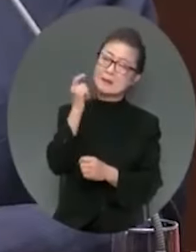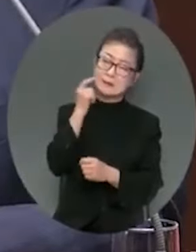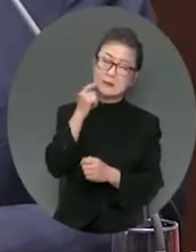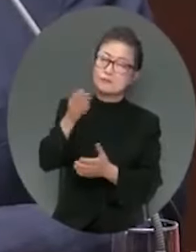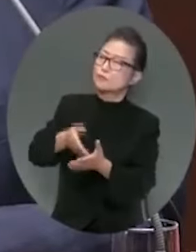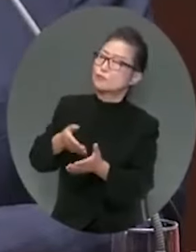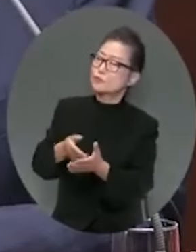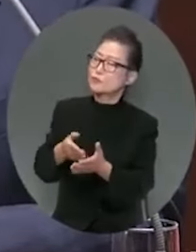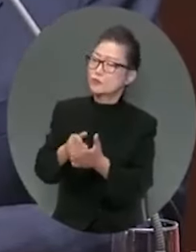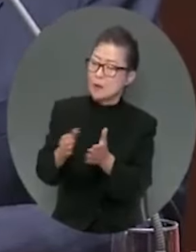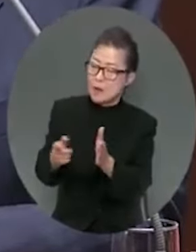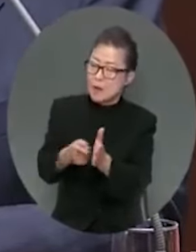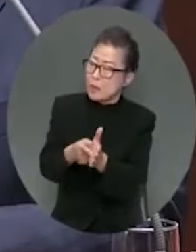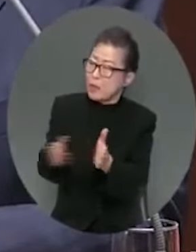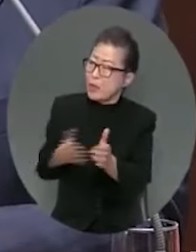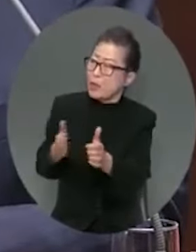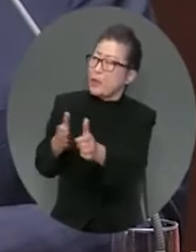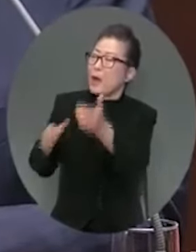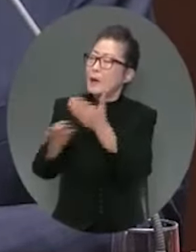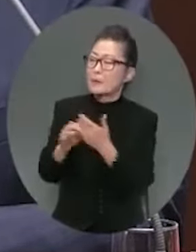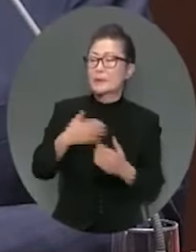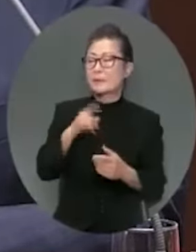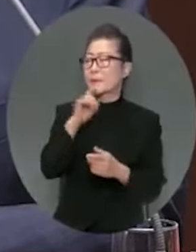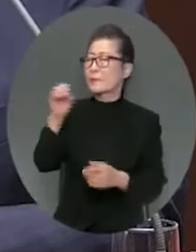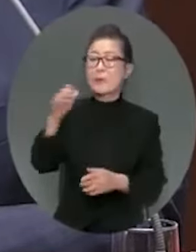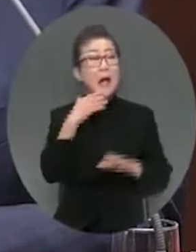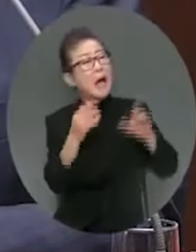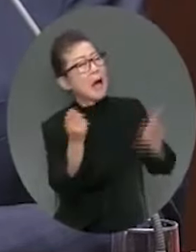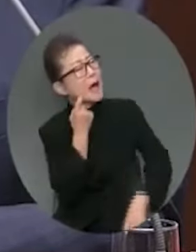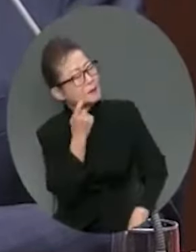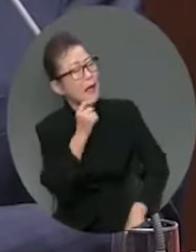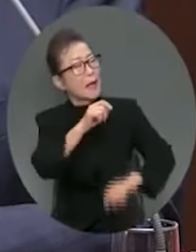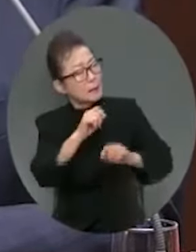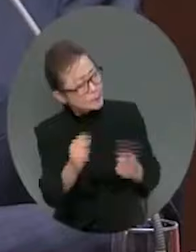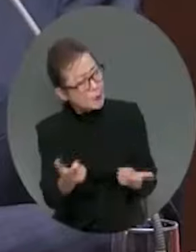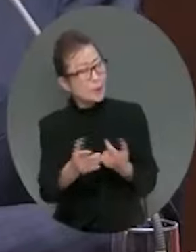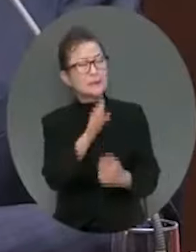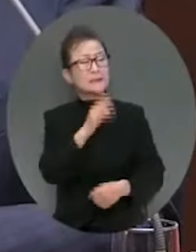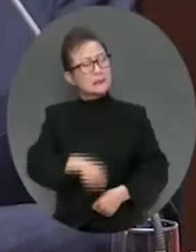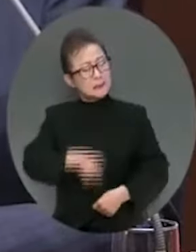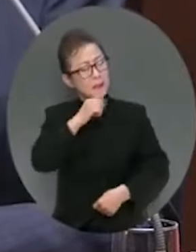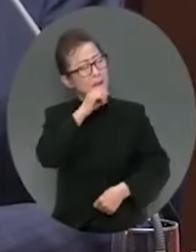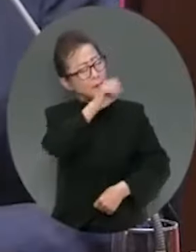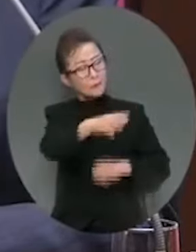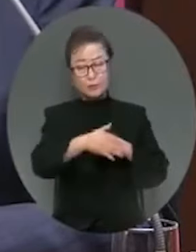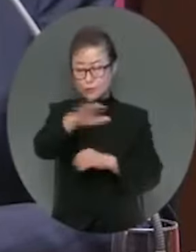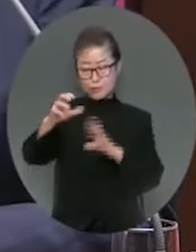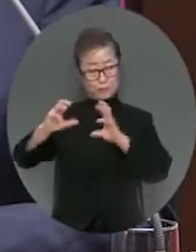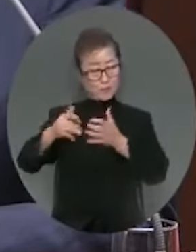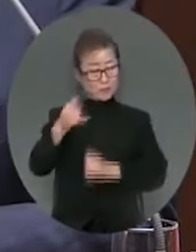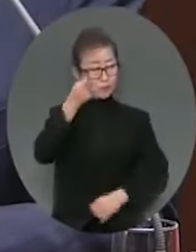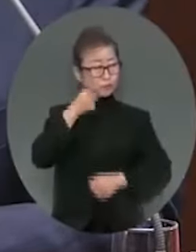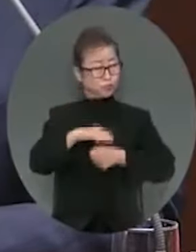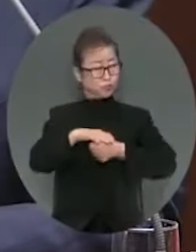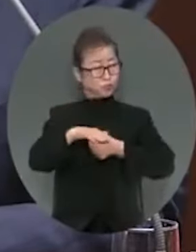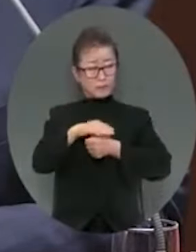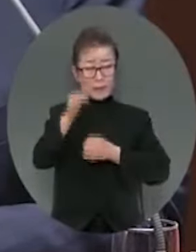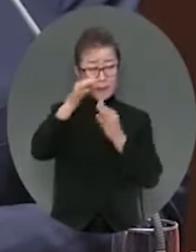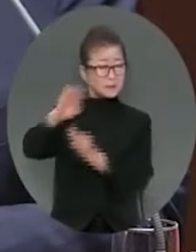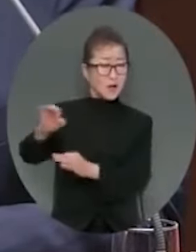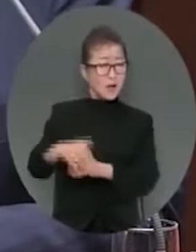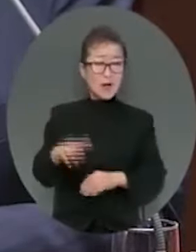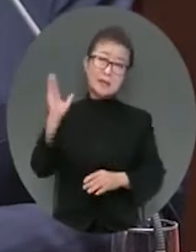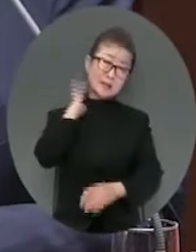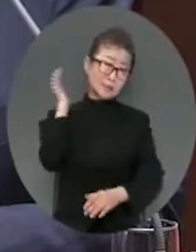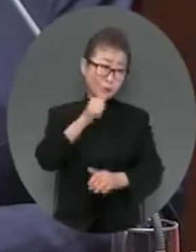가짜뉴스가 아니고 진실도 말을 못하니까 우리 국민만 불쌍한 거예요. 대통령이 잘못하면 총리라도